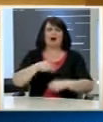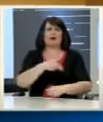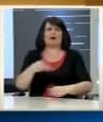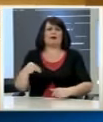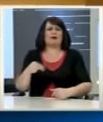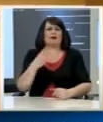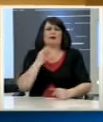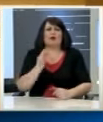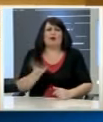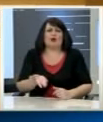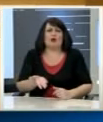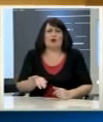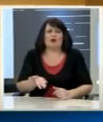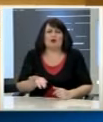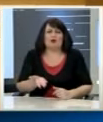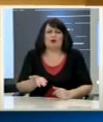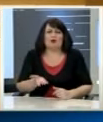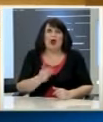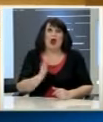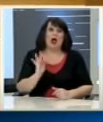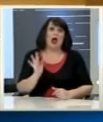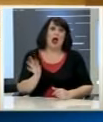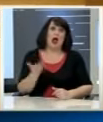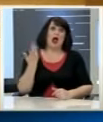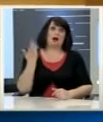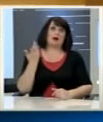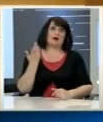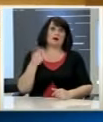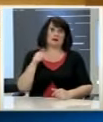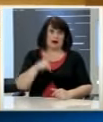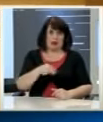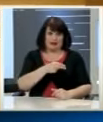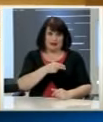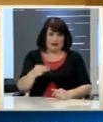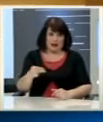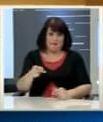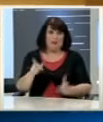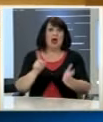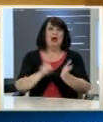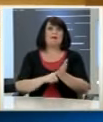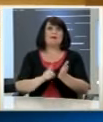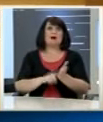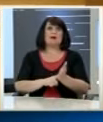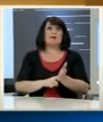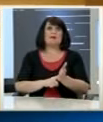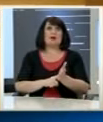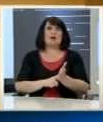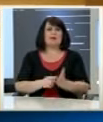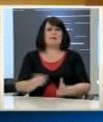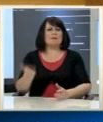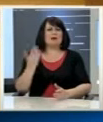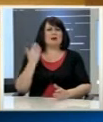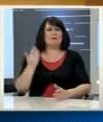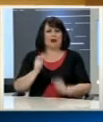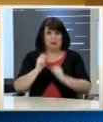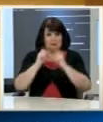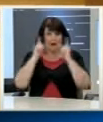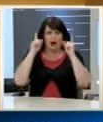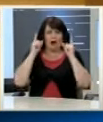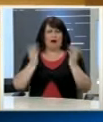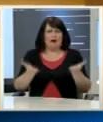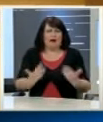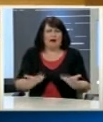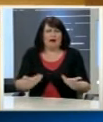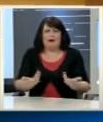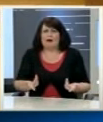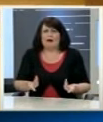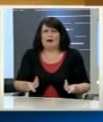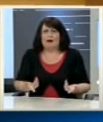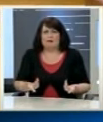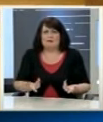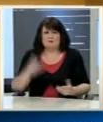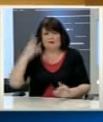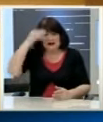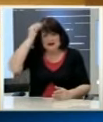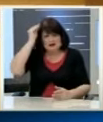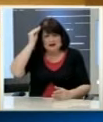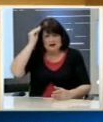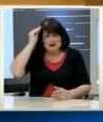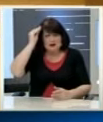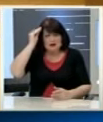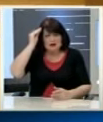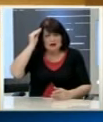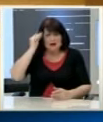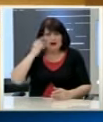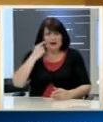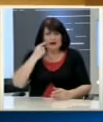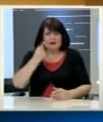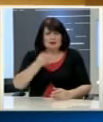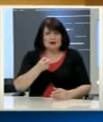φαντάζομαι φαντάζομαι κύριε καμμένε θα έπρεπε καμπανάκια να τα είχατε βαρέσει πιο νωρίς και εν πάση περιπτώσει ο κύριος τσίπρας που εξ όσο γνωρίζω